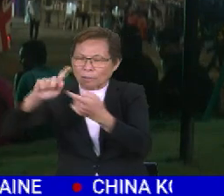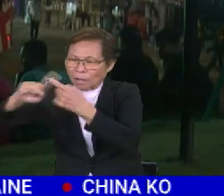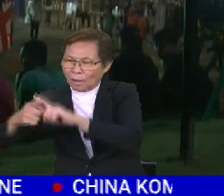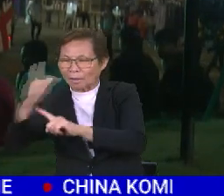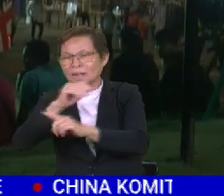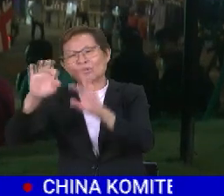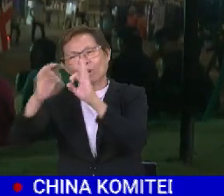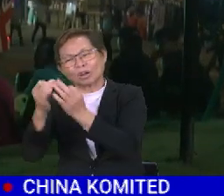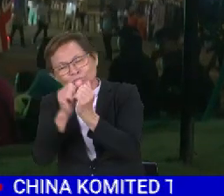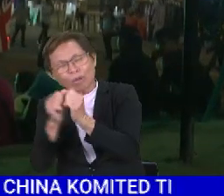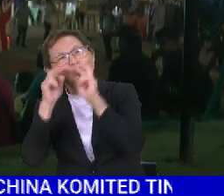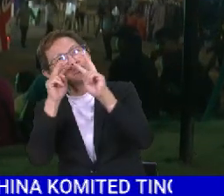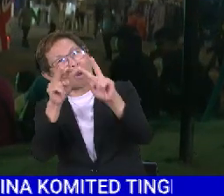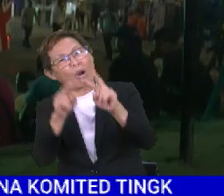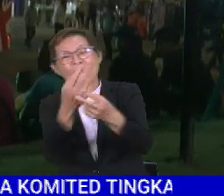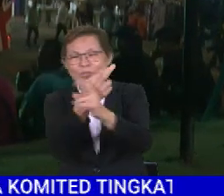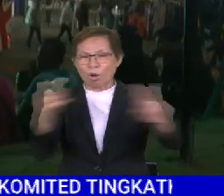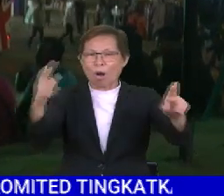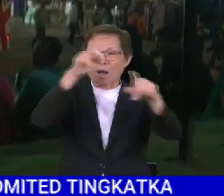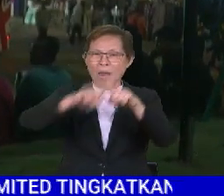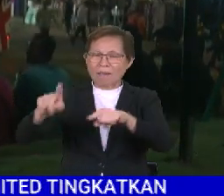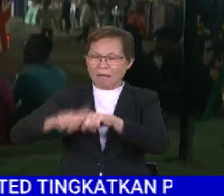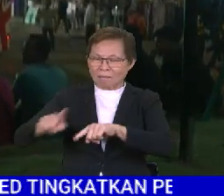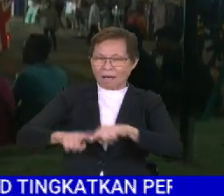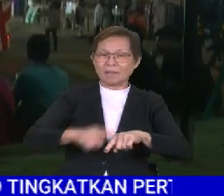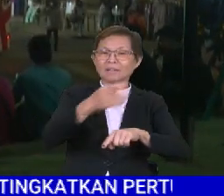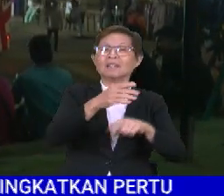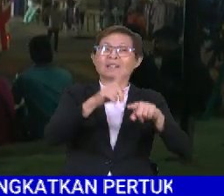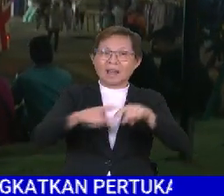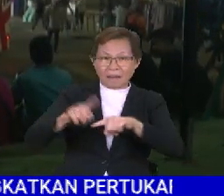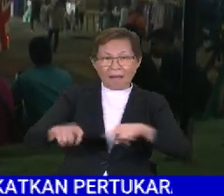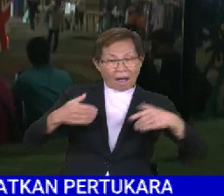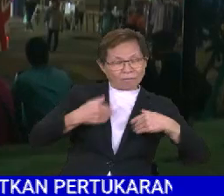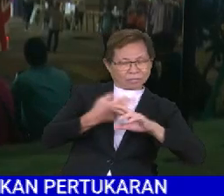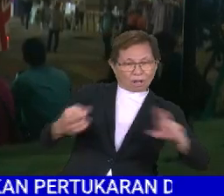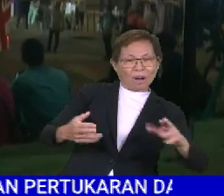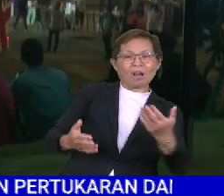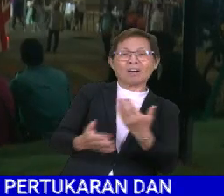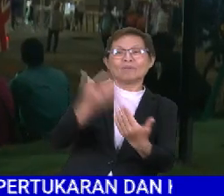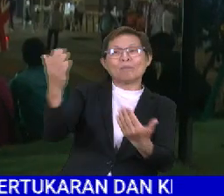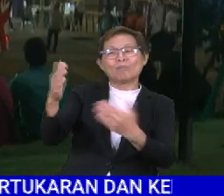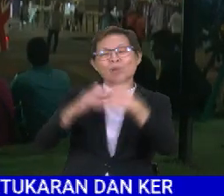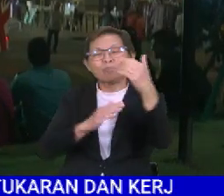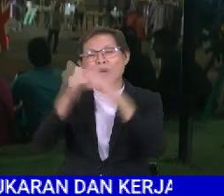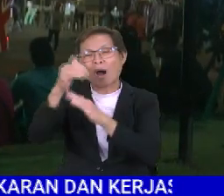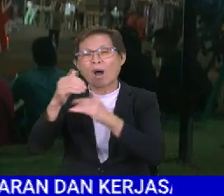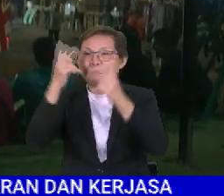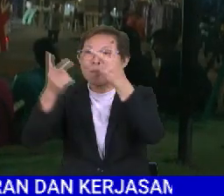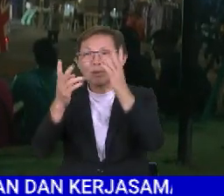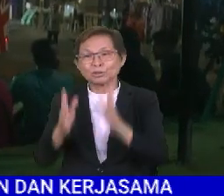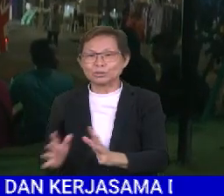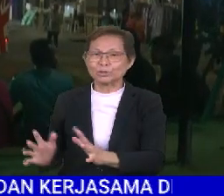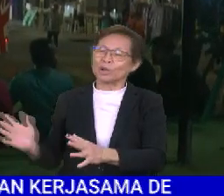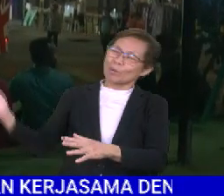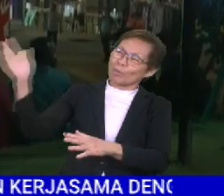juga keluarga. Di sini juga disediakan pelbagai fasiliti untuk keselesaan pengunjung. Jadi mari beramai-ramai ke Jambox at Nilai